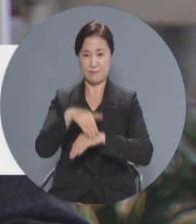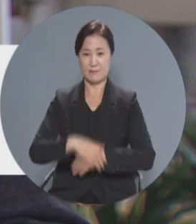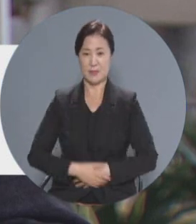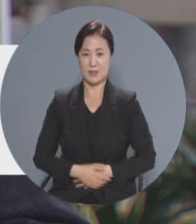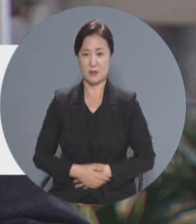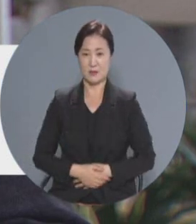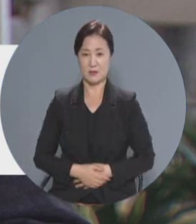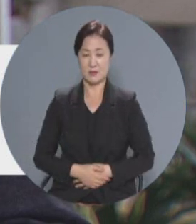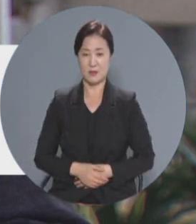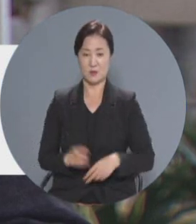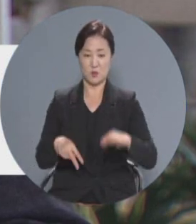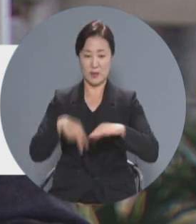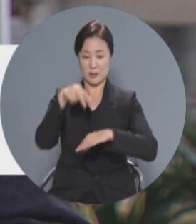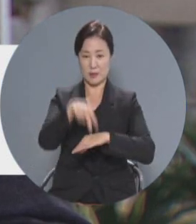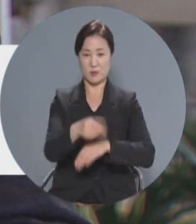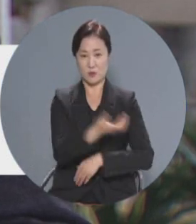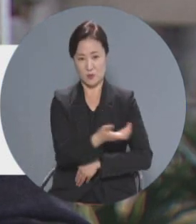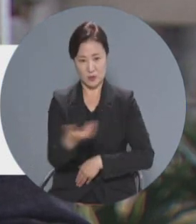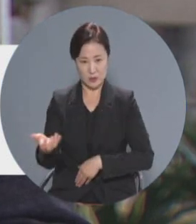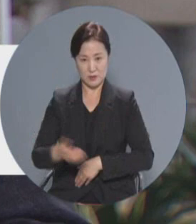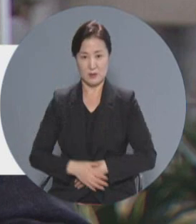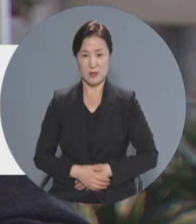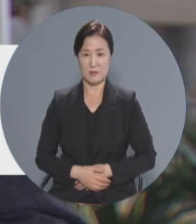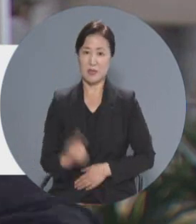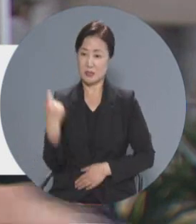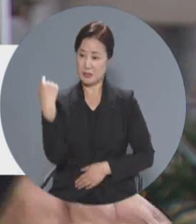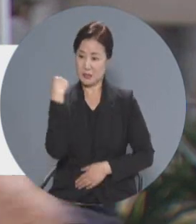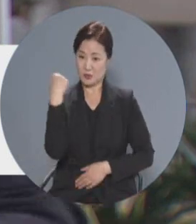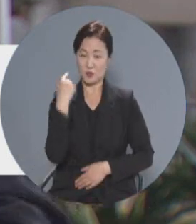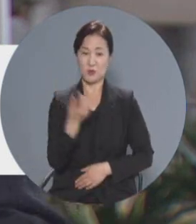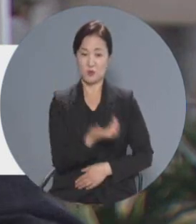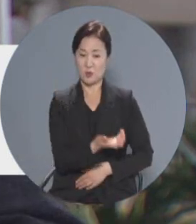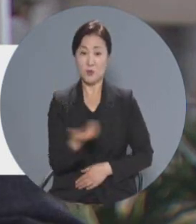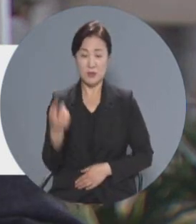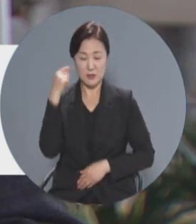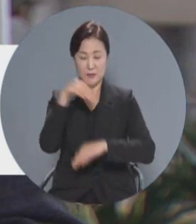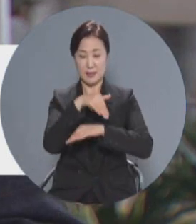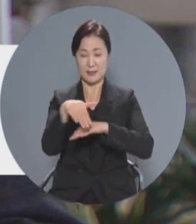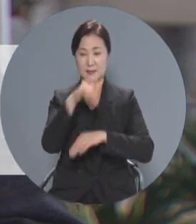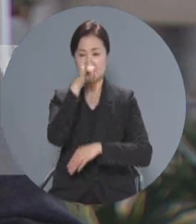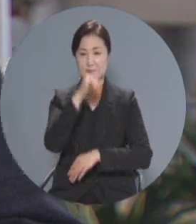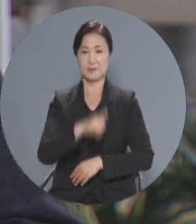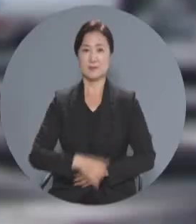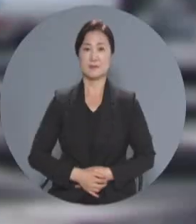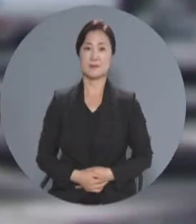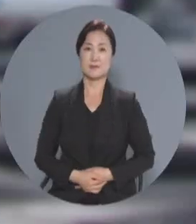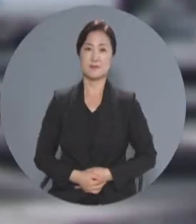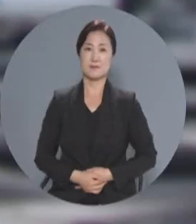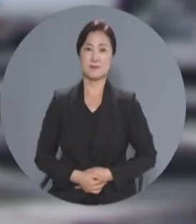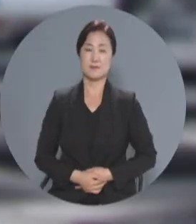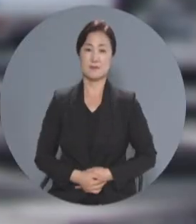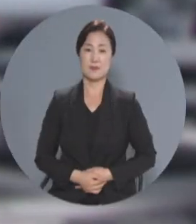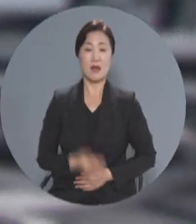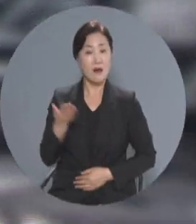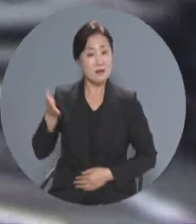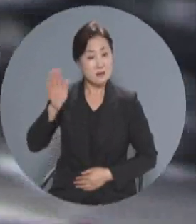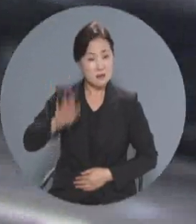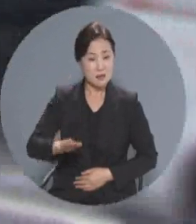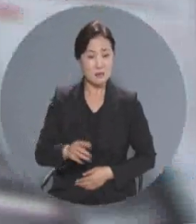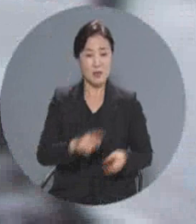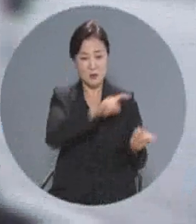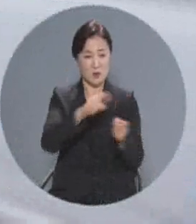하려고 합니다. 그 횡단보도 이설, 그것도 아마 이제 후방으로 좀 이설을 좀 하려고 그렇게 하고 있습니다. 그런데